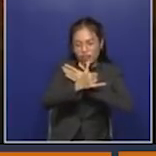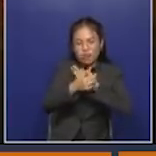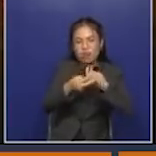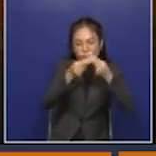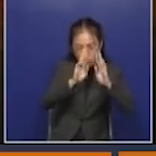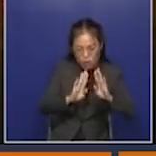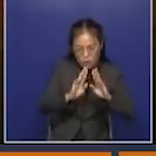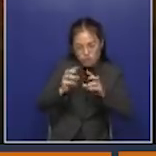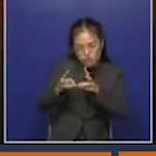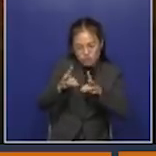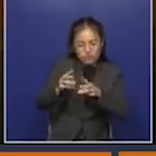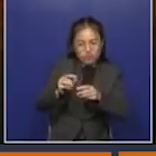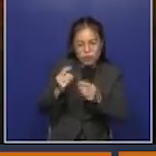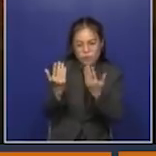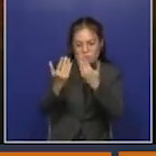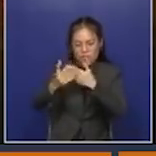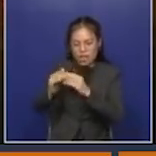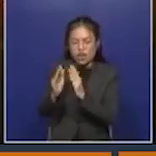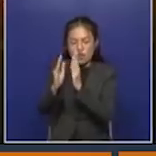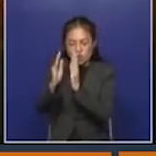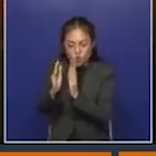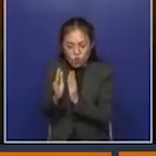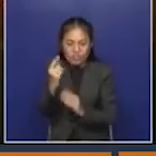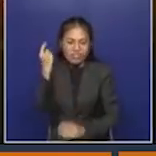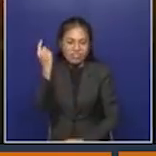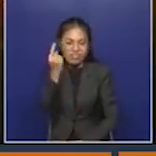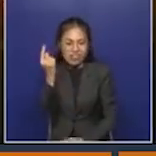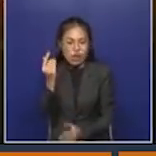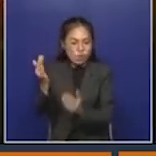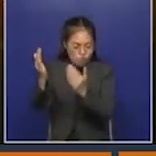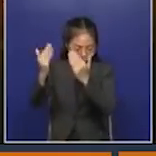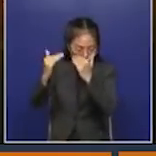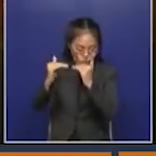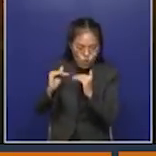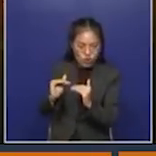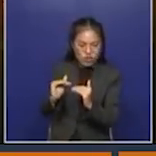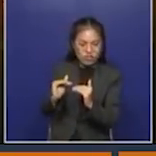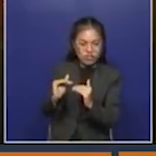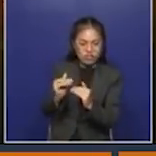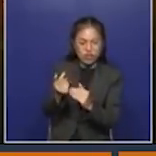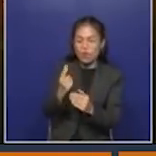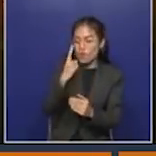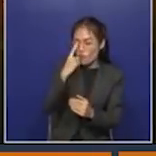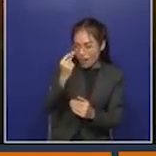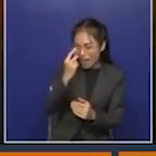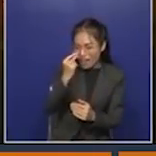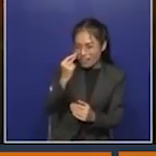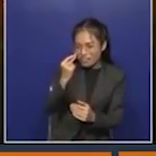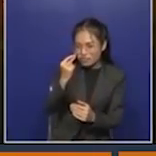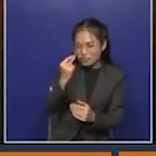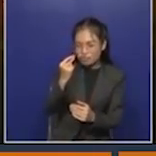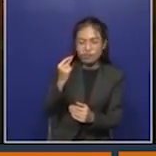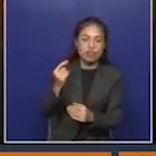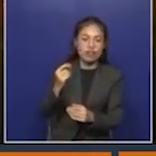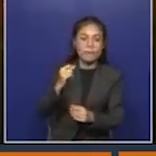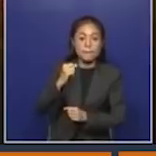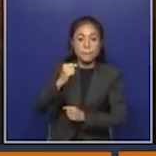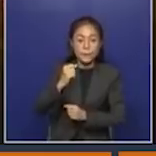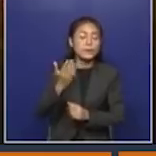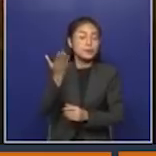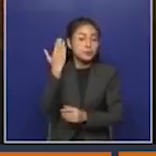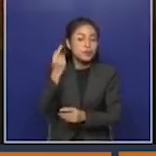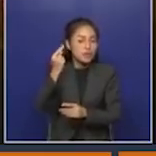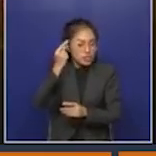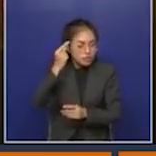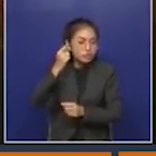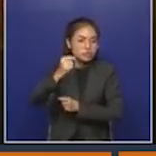จำนวนนักท่องเที่ยวก็ลดลงนะคะทั้งจำนวนนักท่องเที่ยวต่างชาติจากเดิมที่เราเคยคาดการณ์ว่า